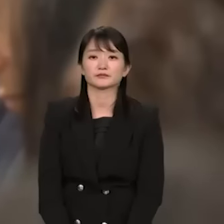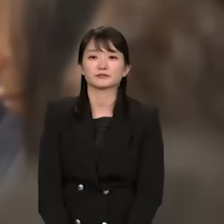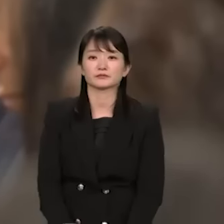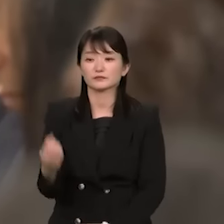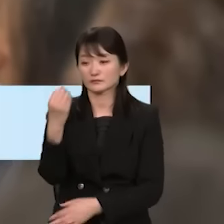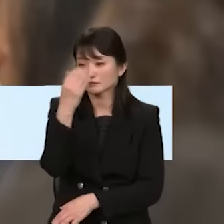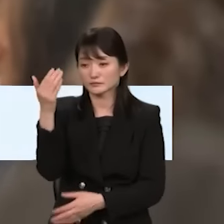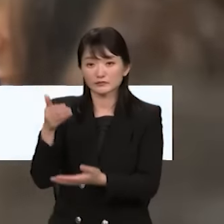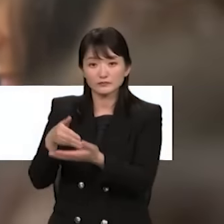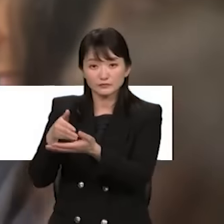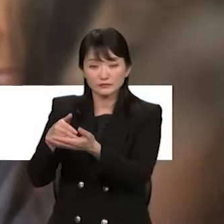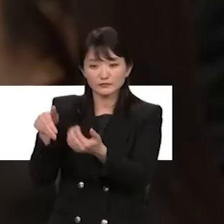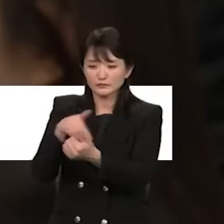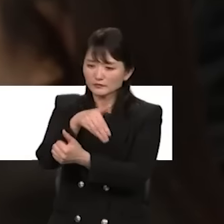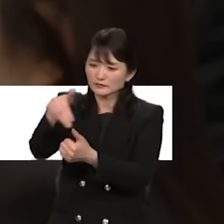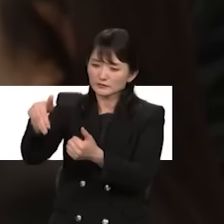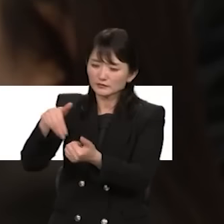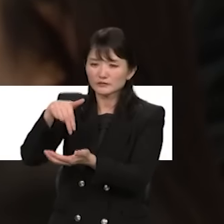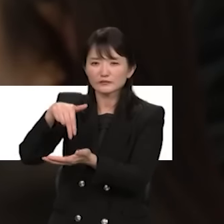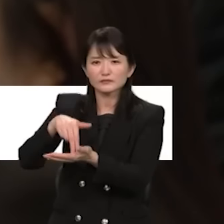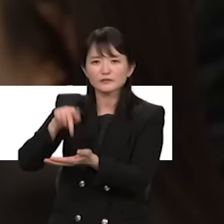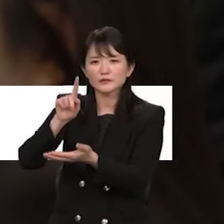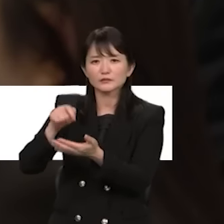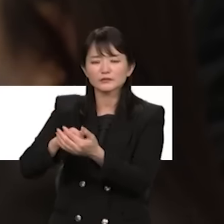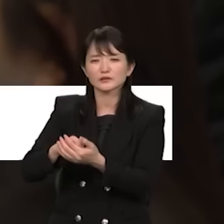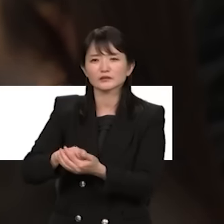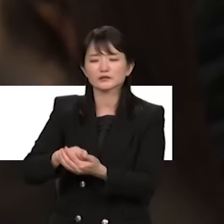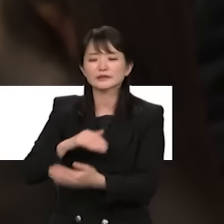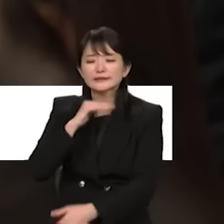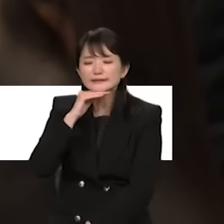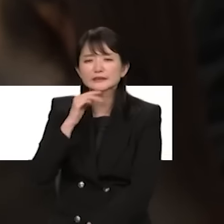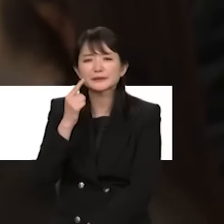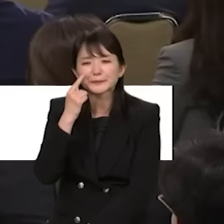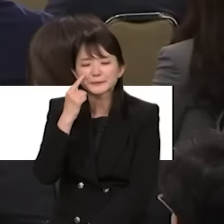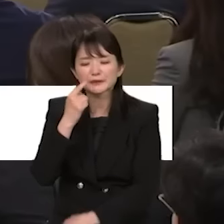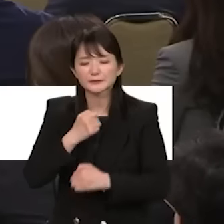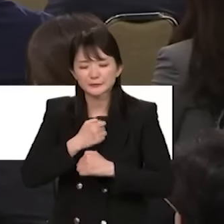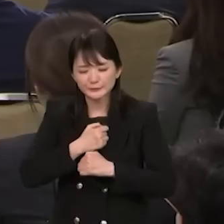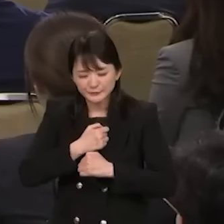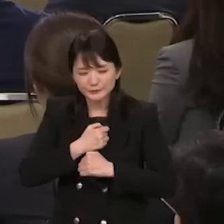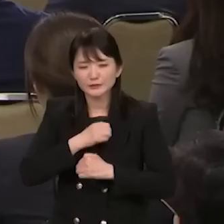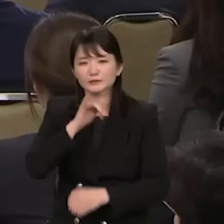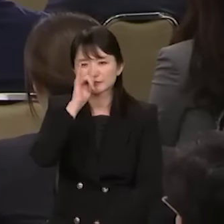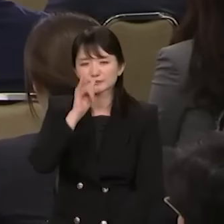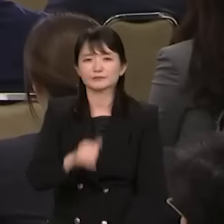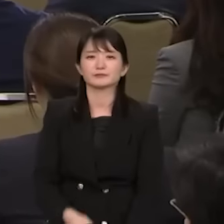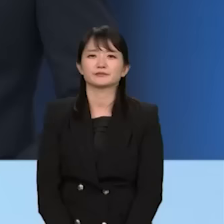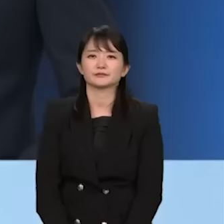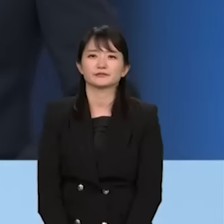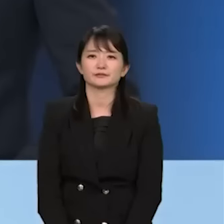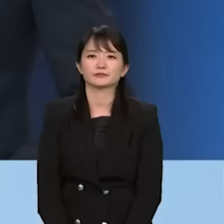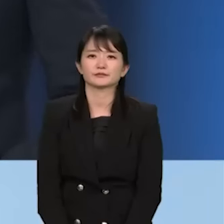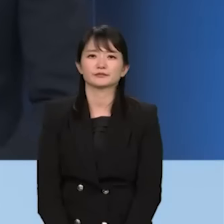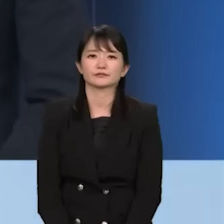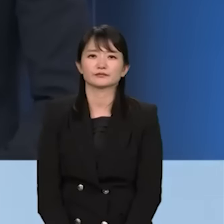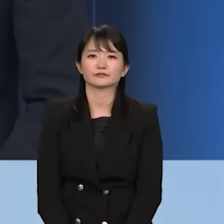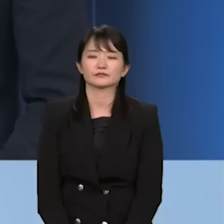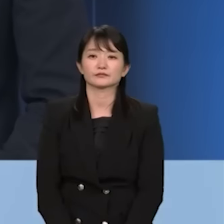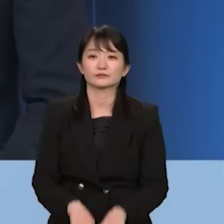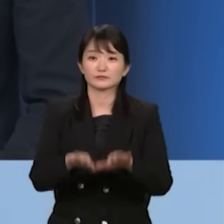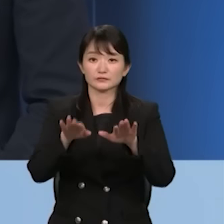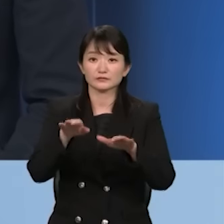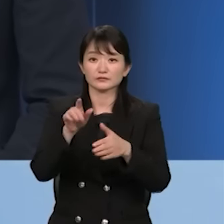언론 보도나 여론의 반응에 대해선 좀 더 지켜보자며 신중한 기류도 읽히고 있습니다. 네, 김 기자가